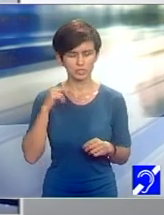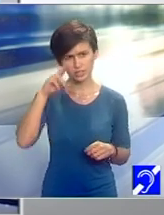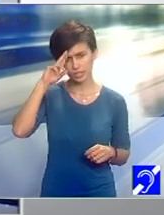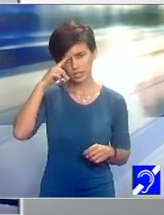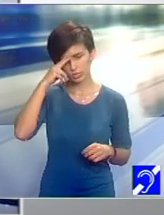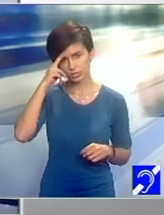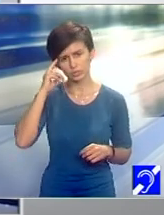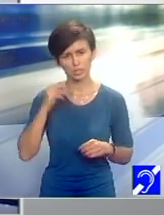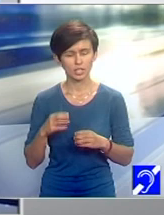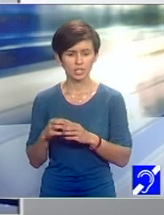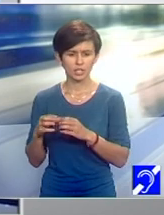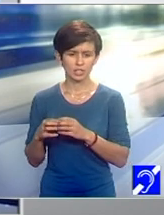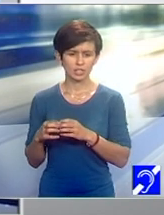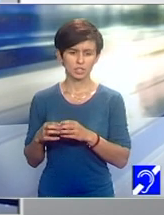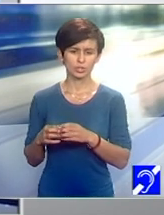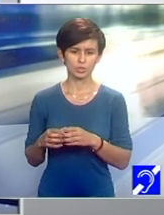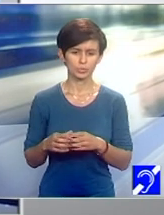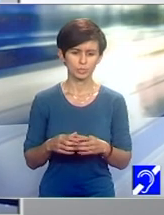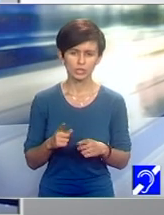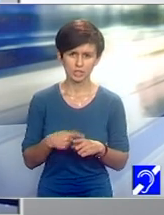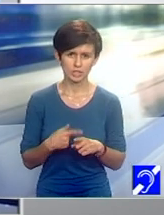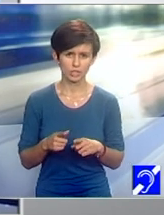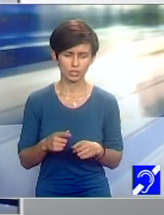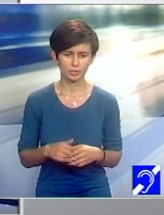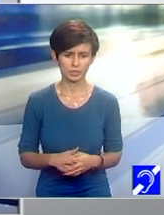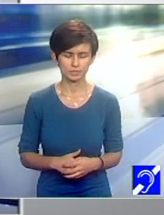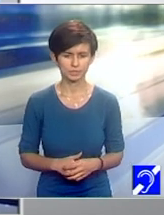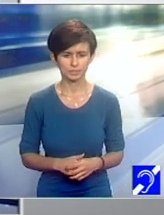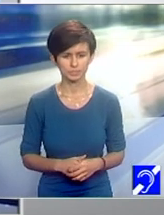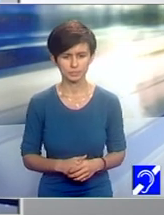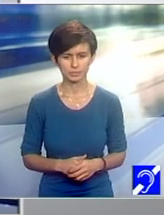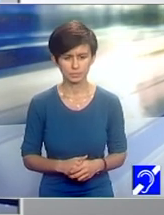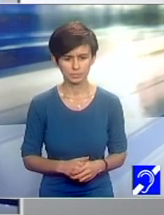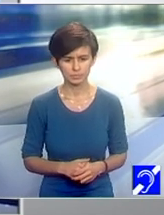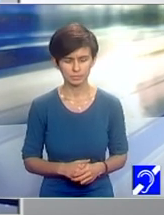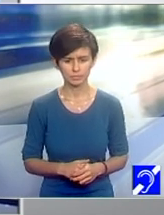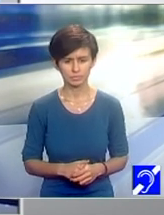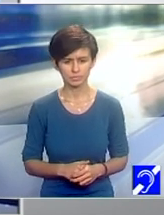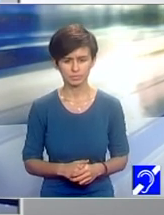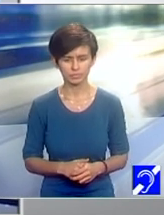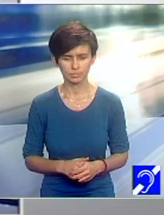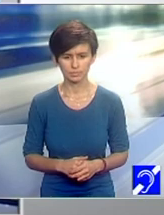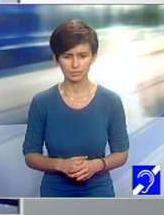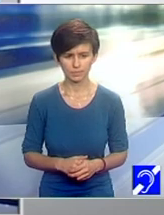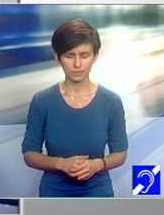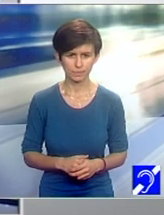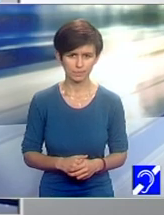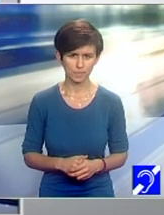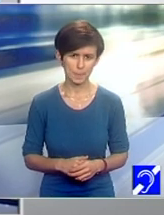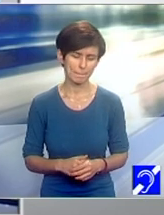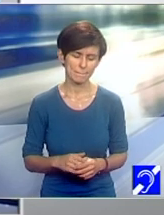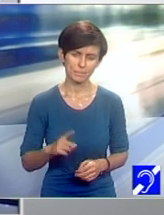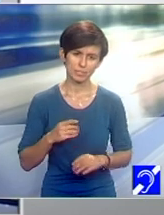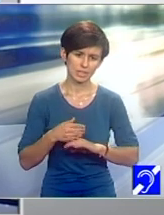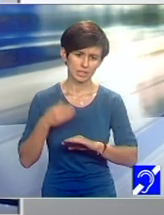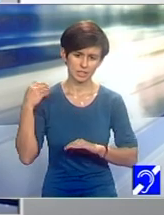etnia ca și o carieră în acest sens, deci nu exista o elită recunoscută